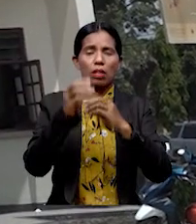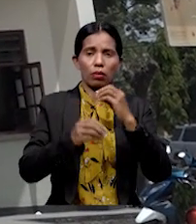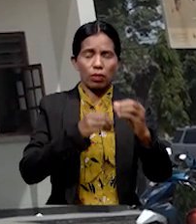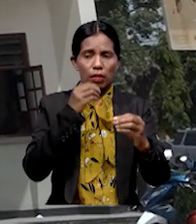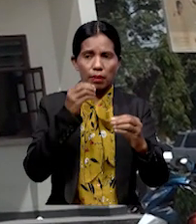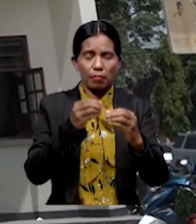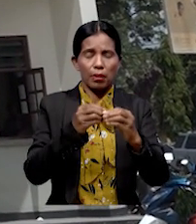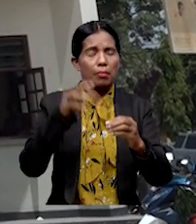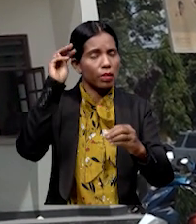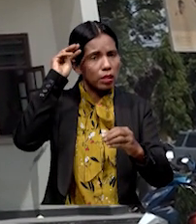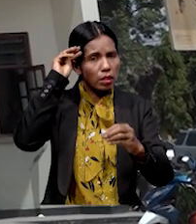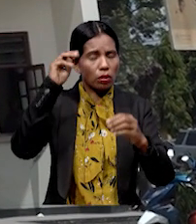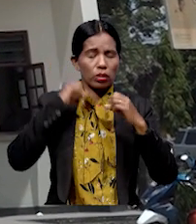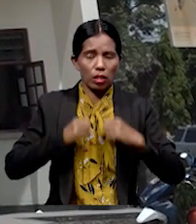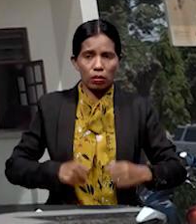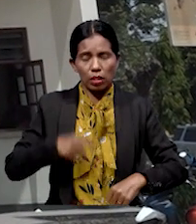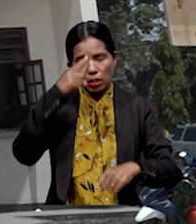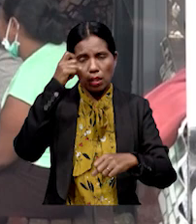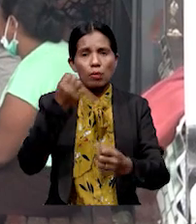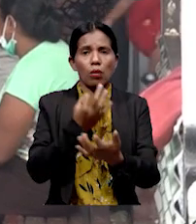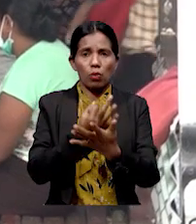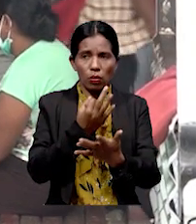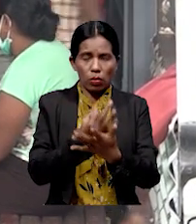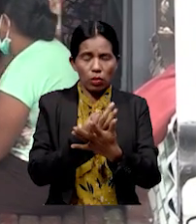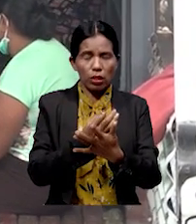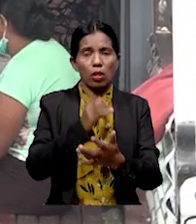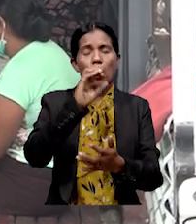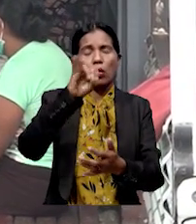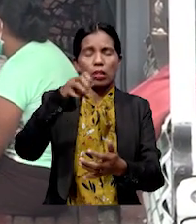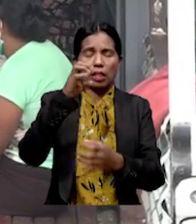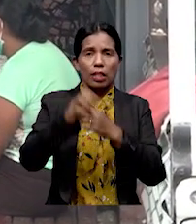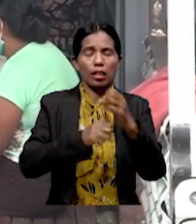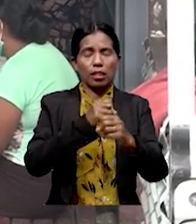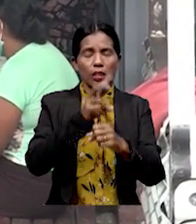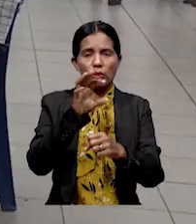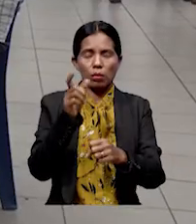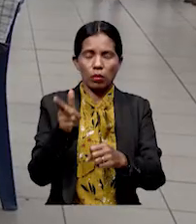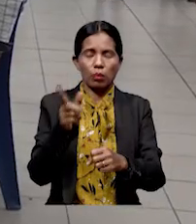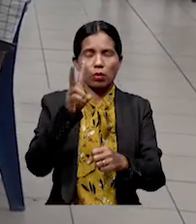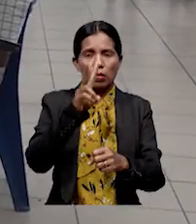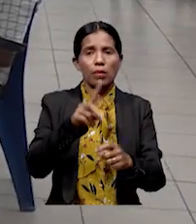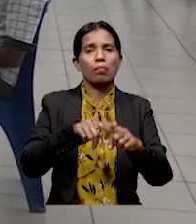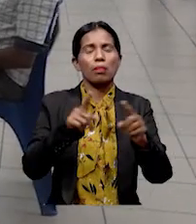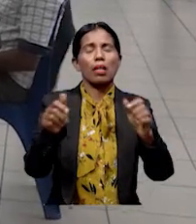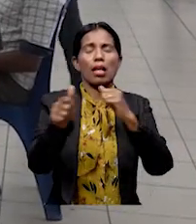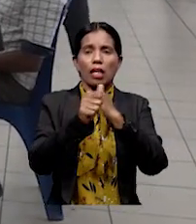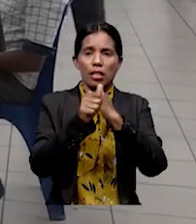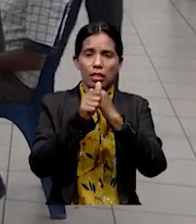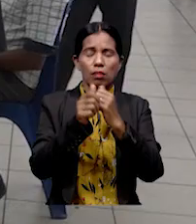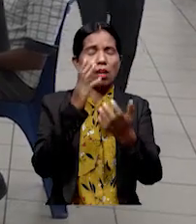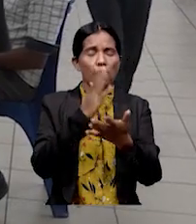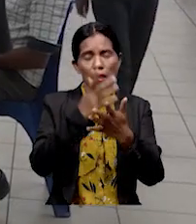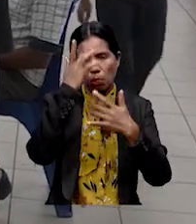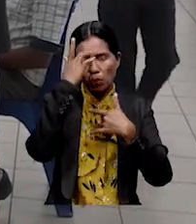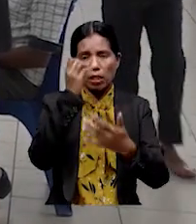nian tamba orçamento geral estado tinan rihun rua run luresen rua promulgado mai be ação ba prevenção moras dengue